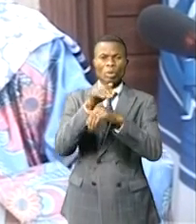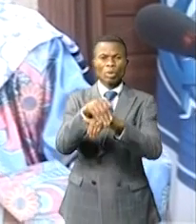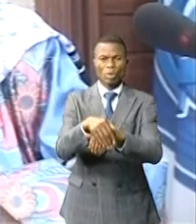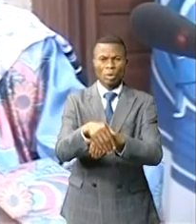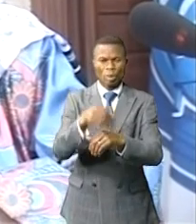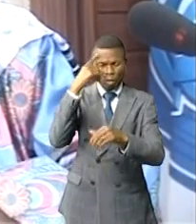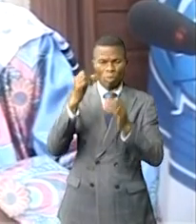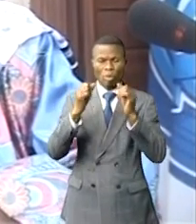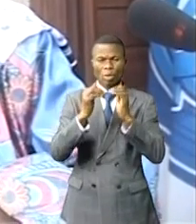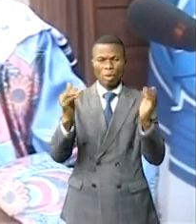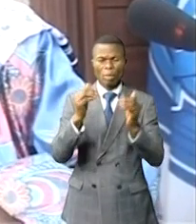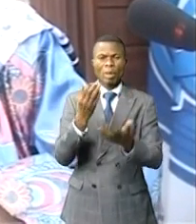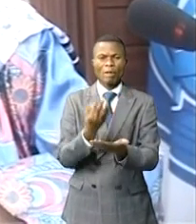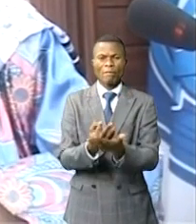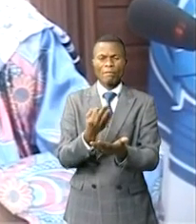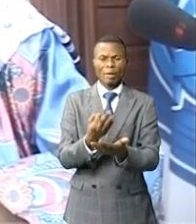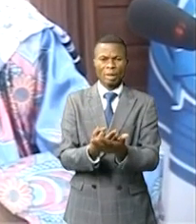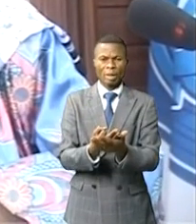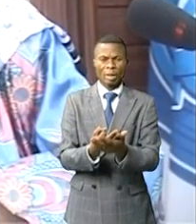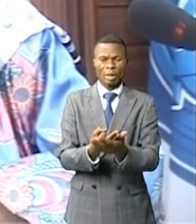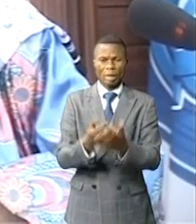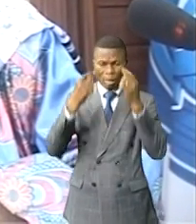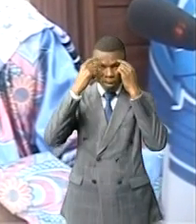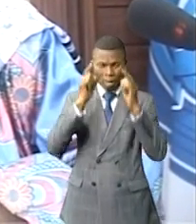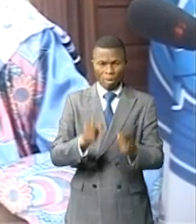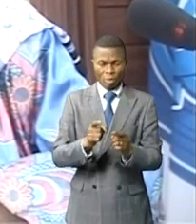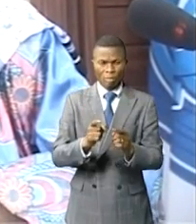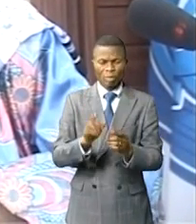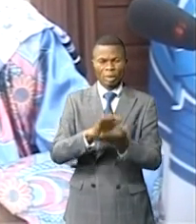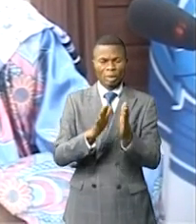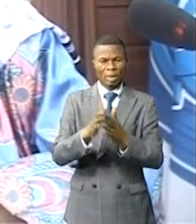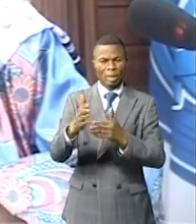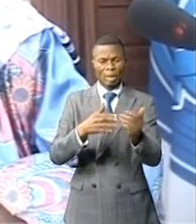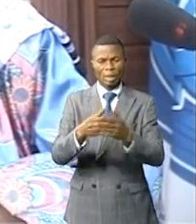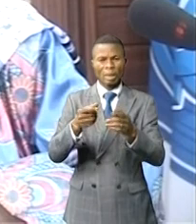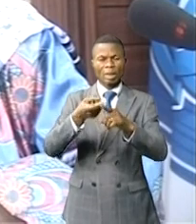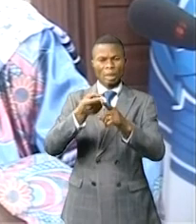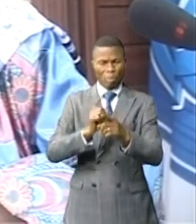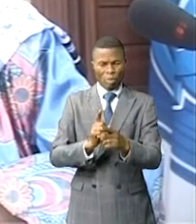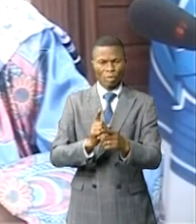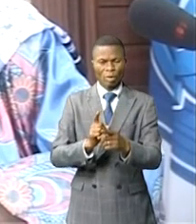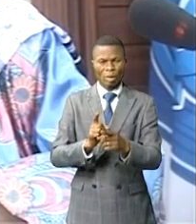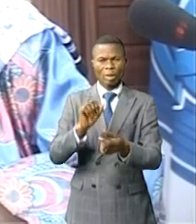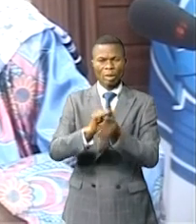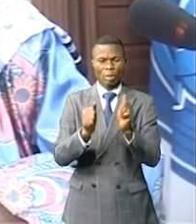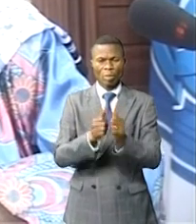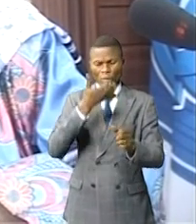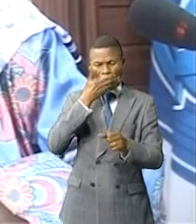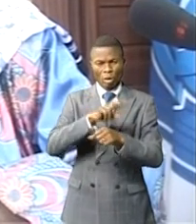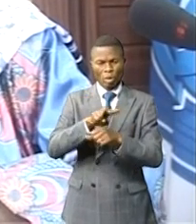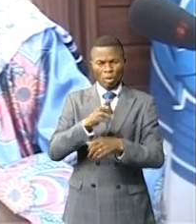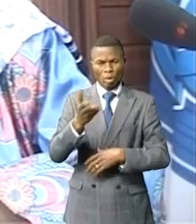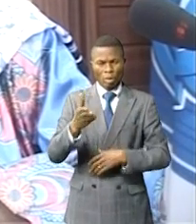la stabilité financière des mesures d'allègement qui sont prises par rapport à la COVID-19.